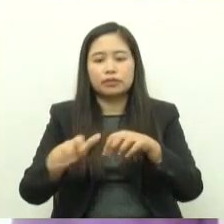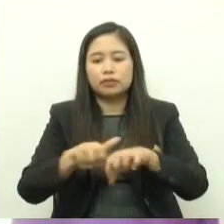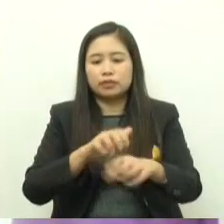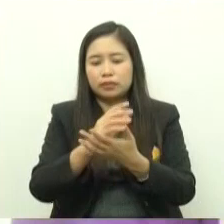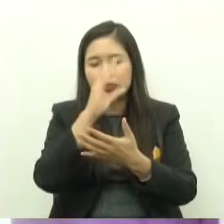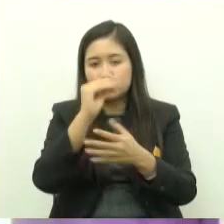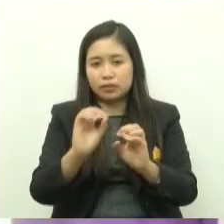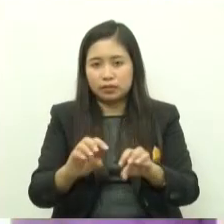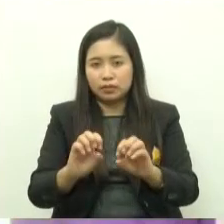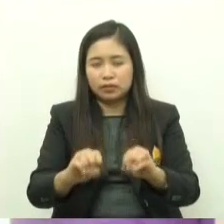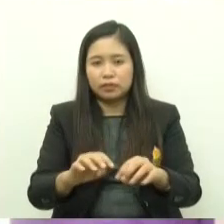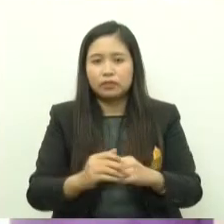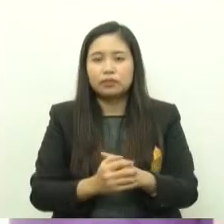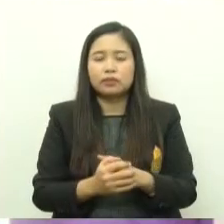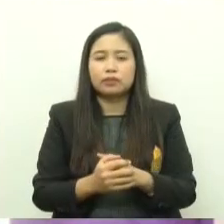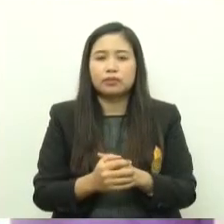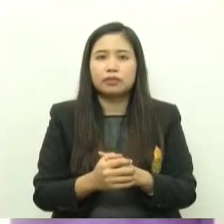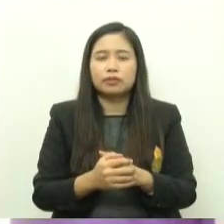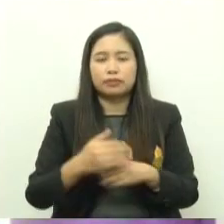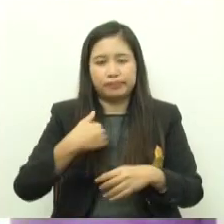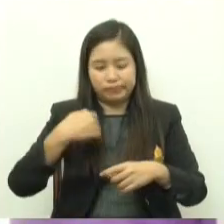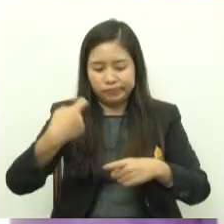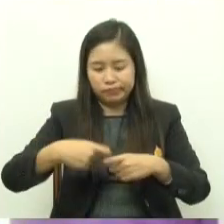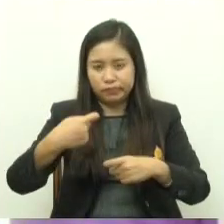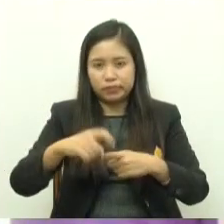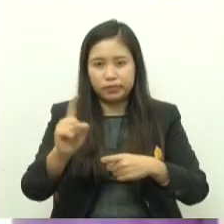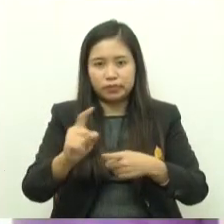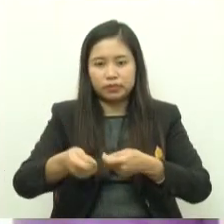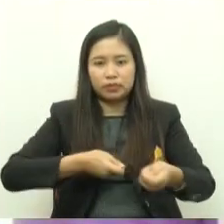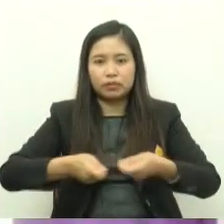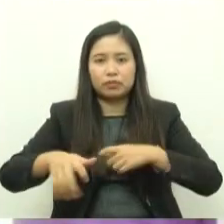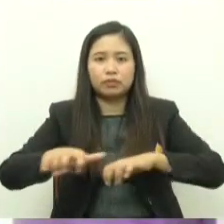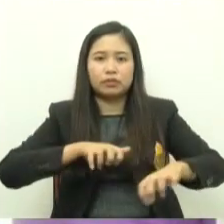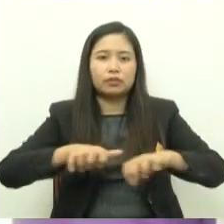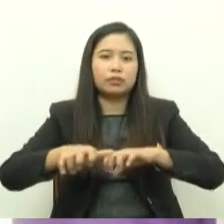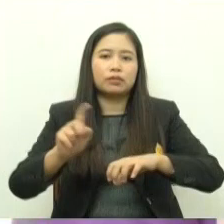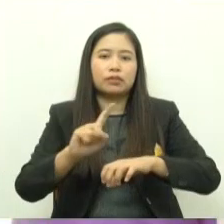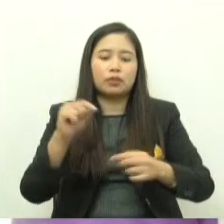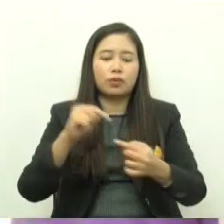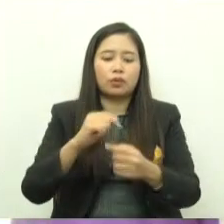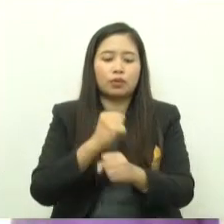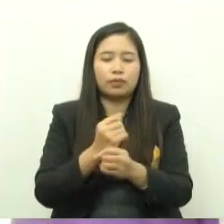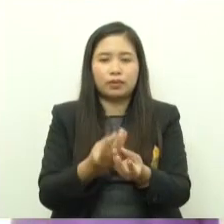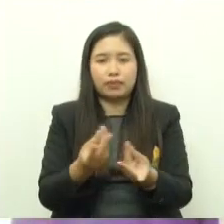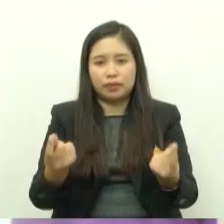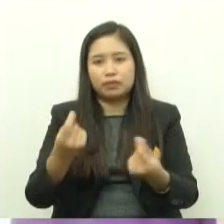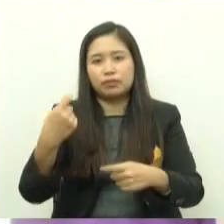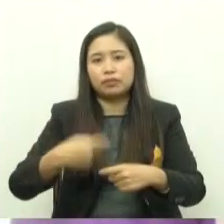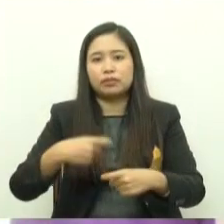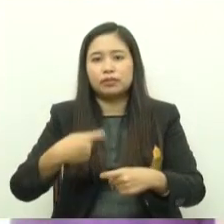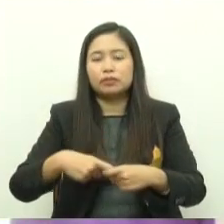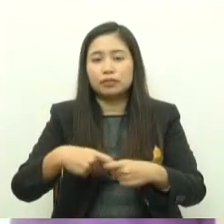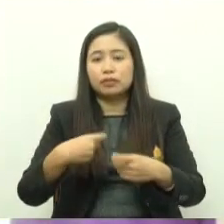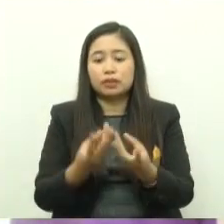สอนนะคะแล้วก็ความยากลำบากในการบริหารจัดการในเชิงพื้นพื้นที่ก็ก็เป็นเรื่องที่ท้าทายเช่นเดียว